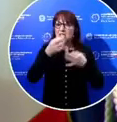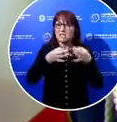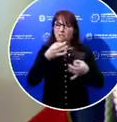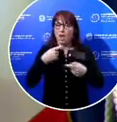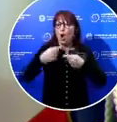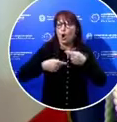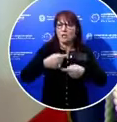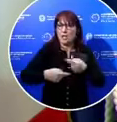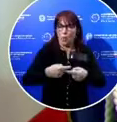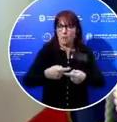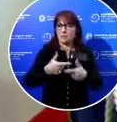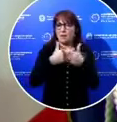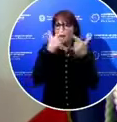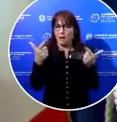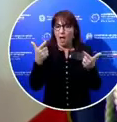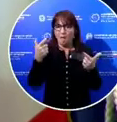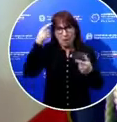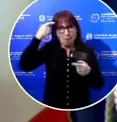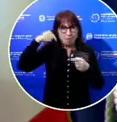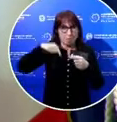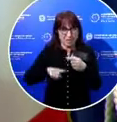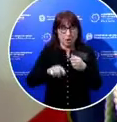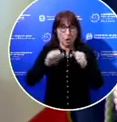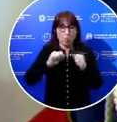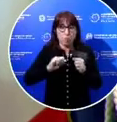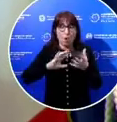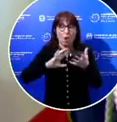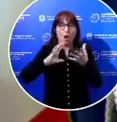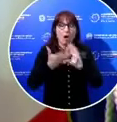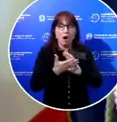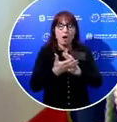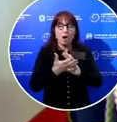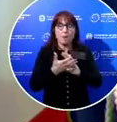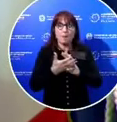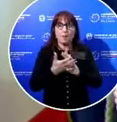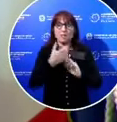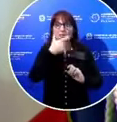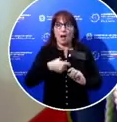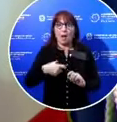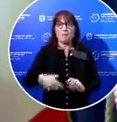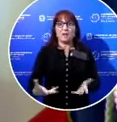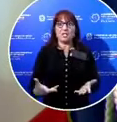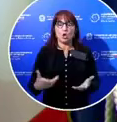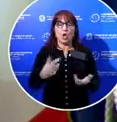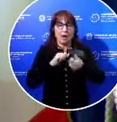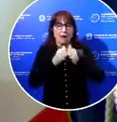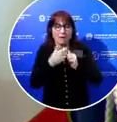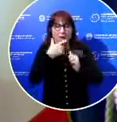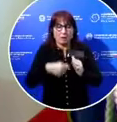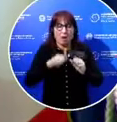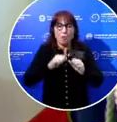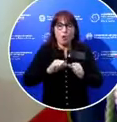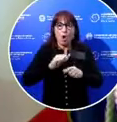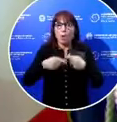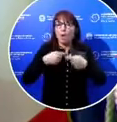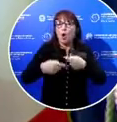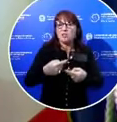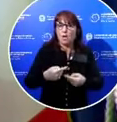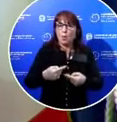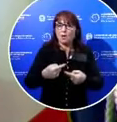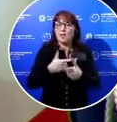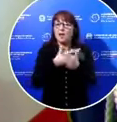conseguenze deleterie sul piano psichico che possono arrivare a modificare la personalità di chi le assume, producendo effetti fisici gravissimi